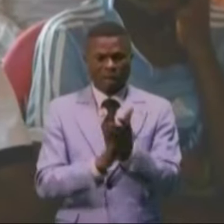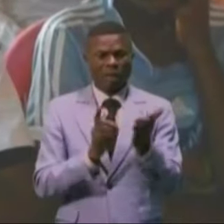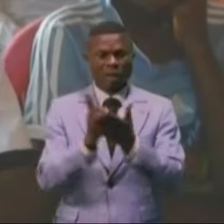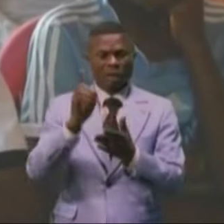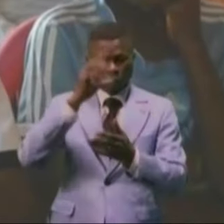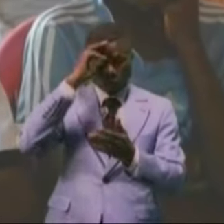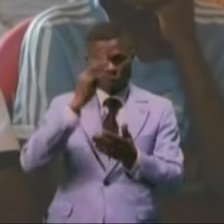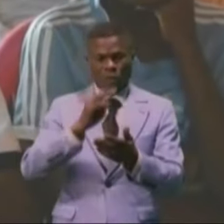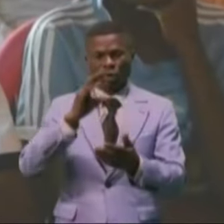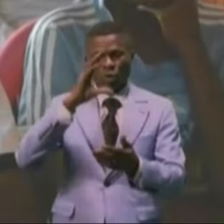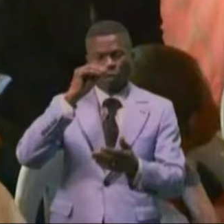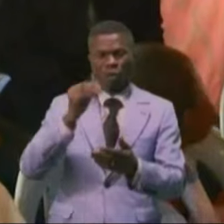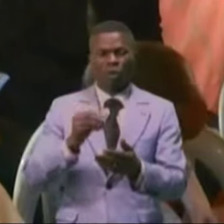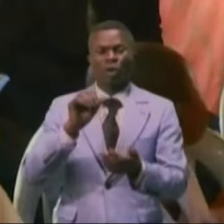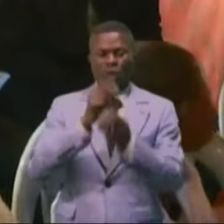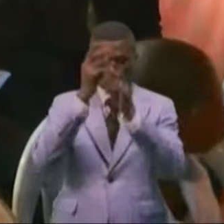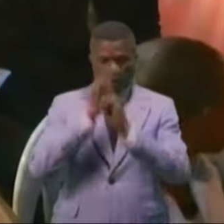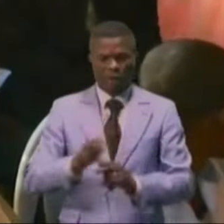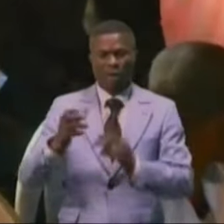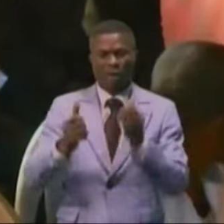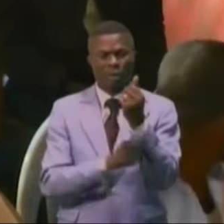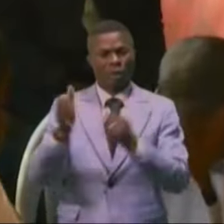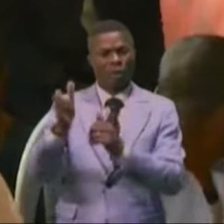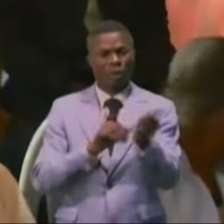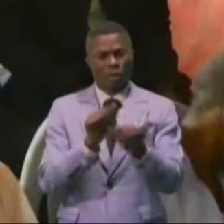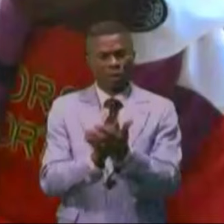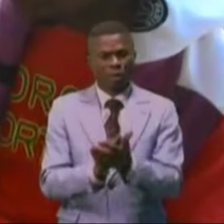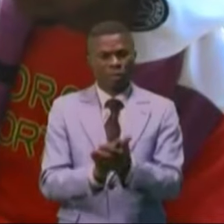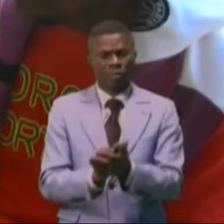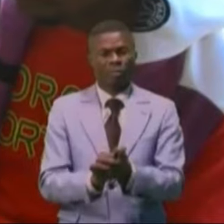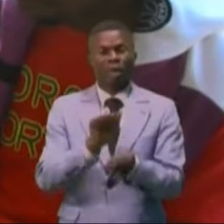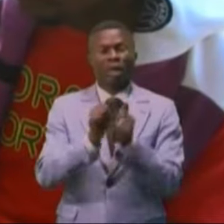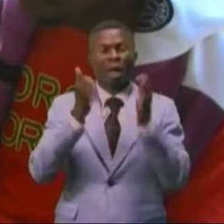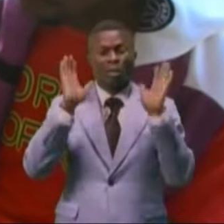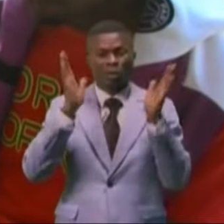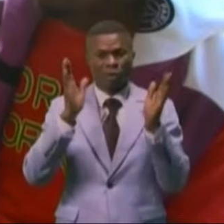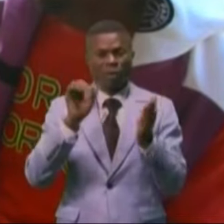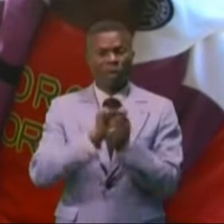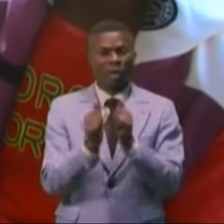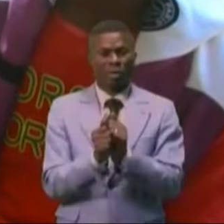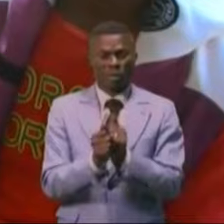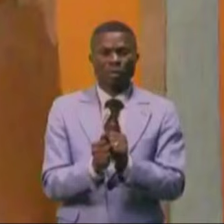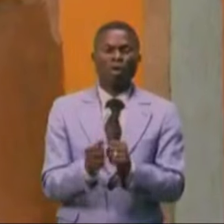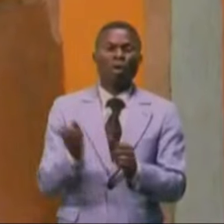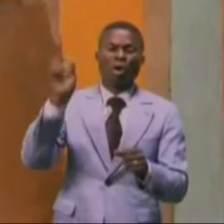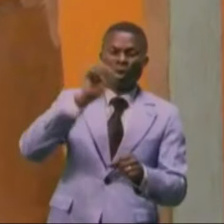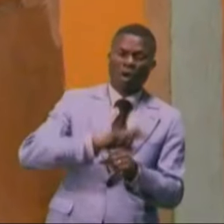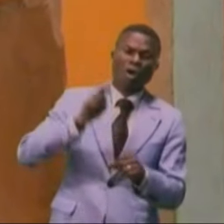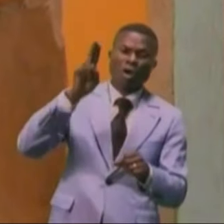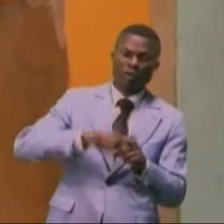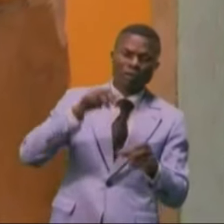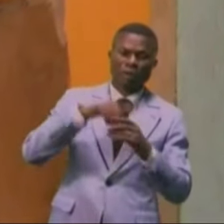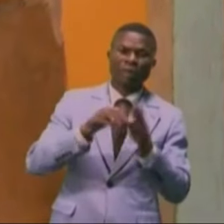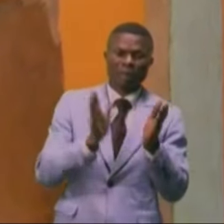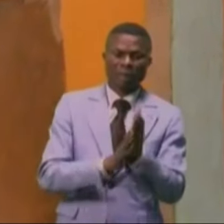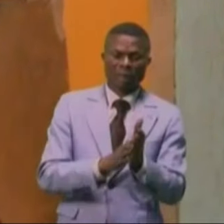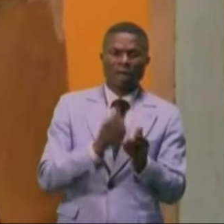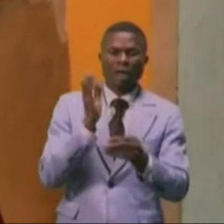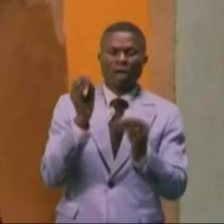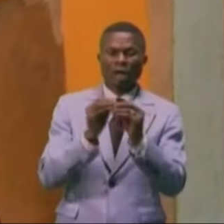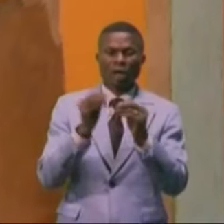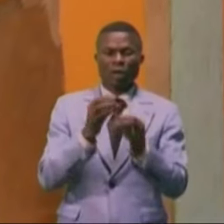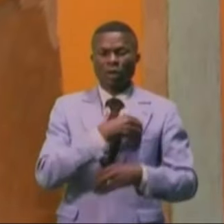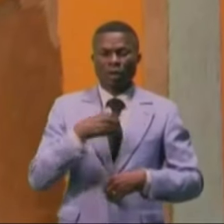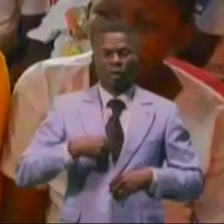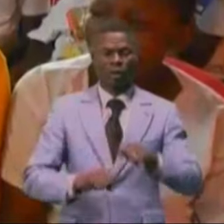une atteinte à la dignité humaine. Au regard de l'ampleur que prend ces phénomènes, les cadres permanents de concertation de la femme congolaise avec